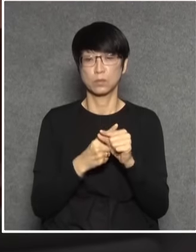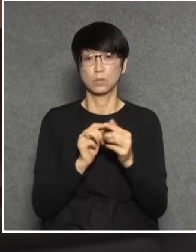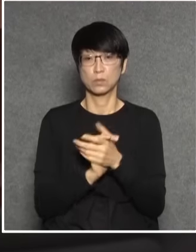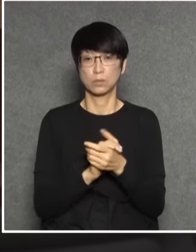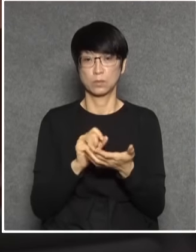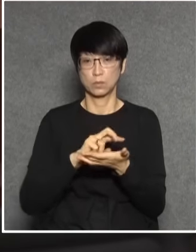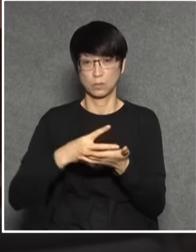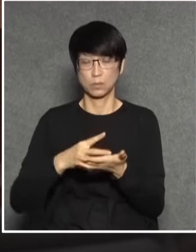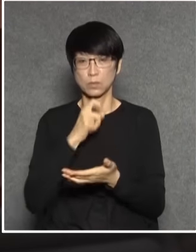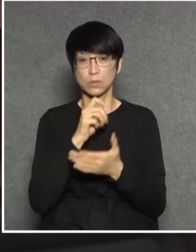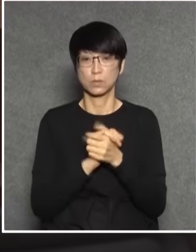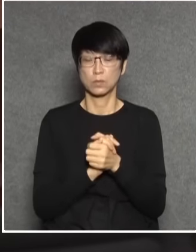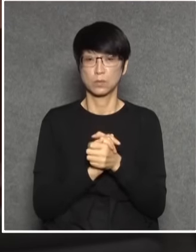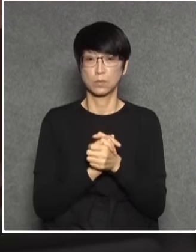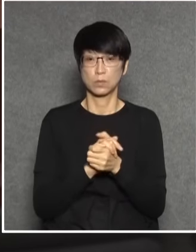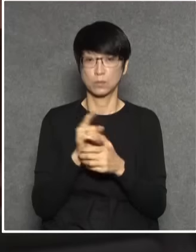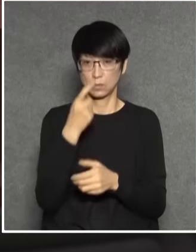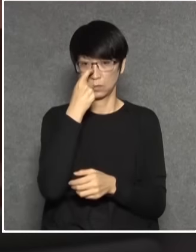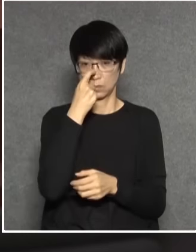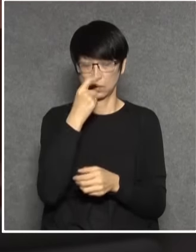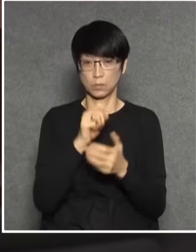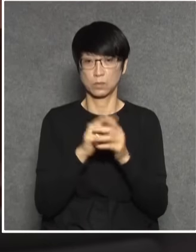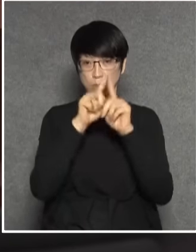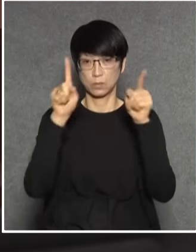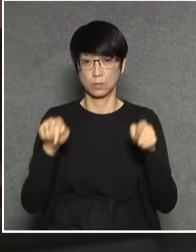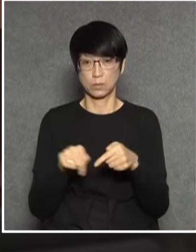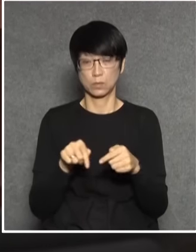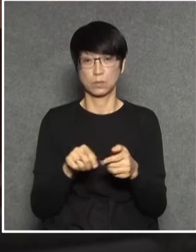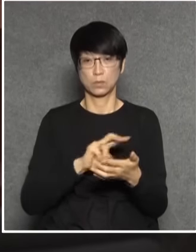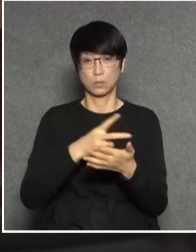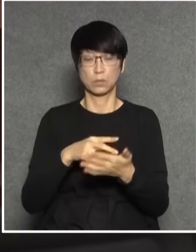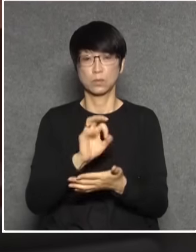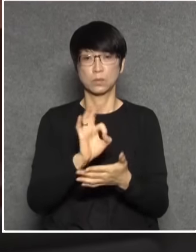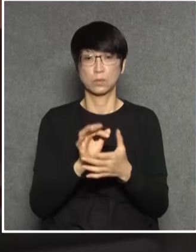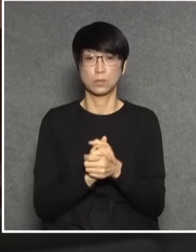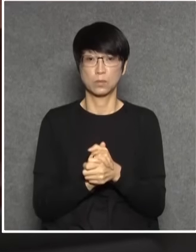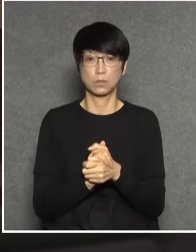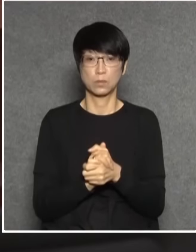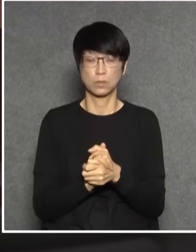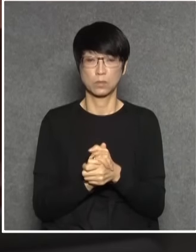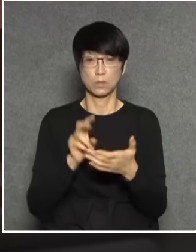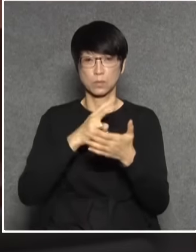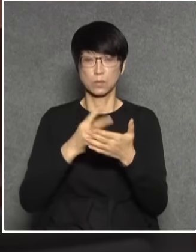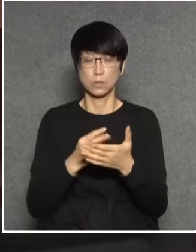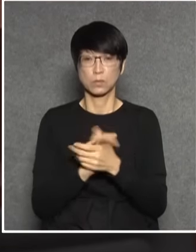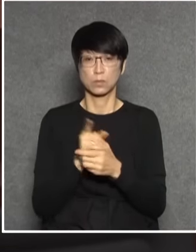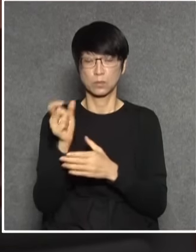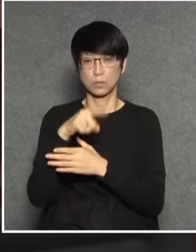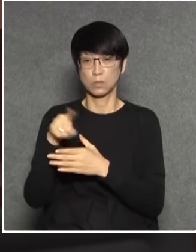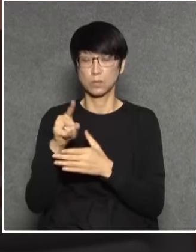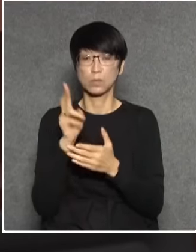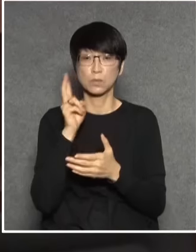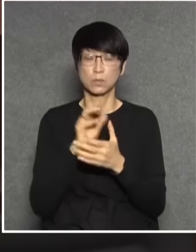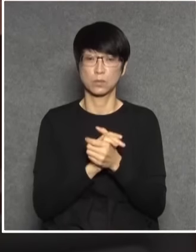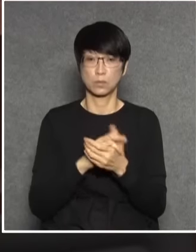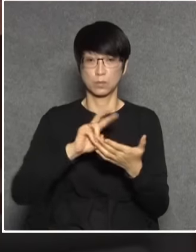作出修訂，並沒有在英文的文本作出相應的修訂。如果這個修正案是獲通過，例如修